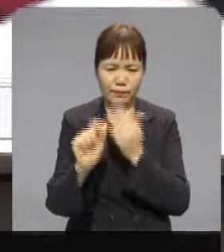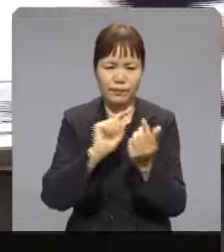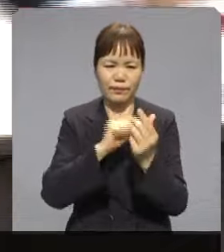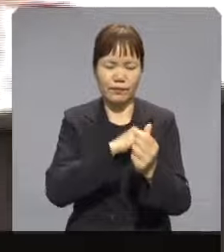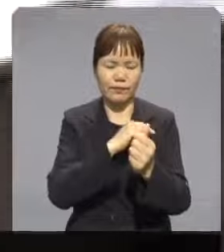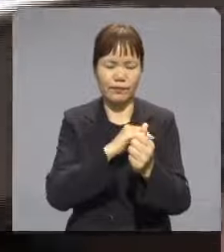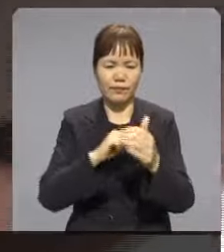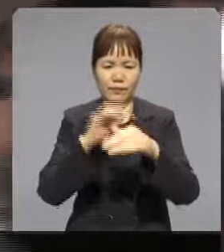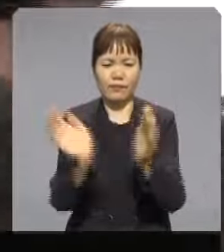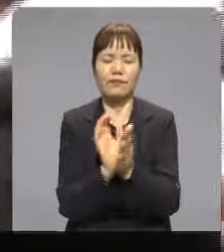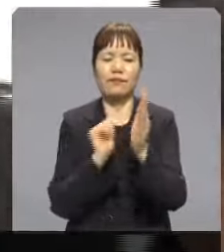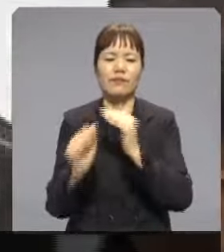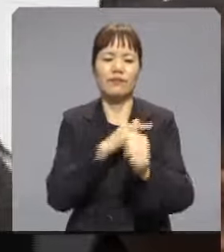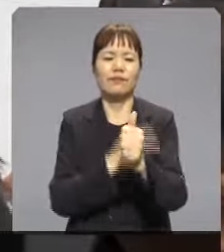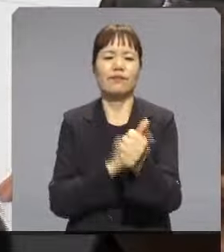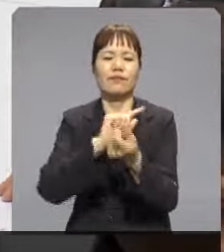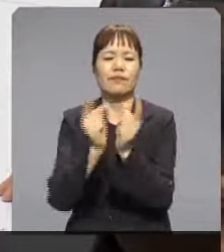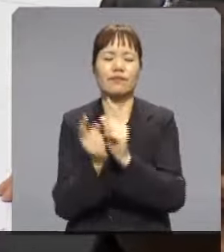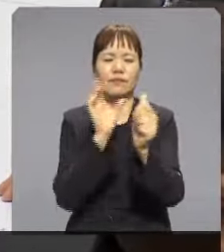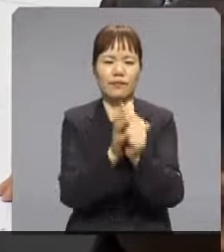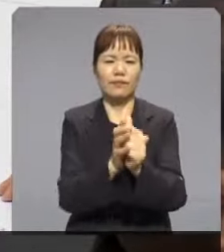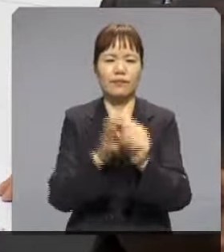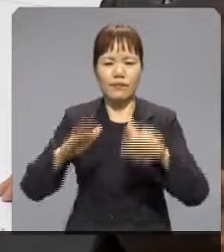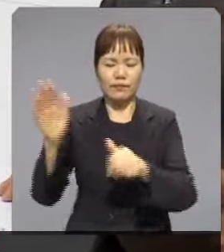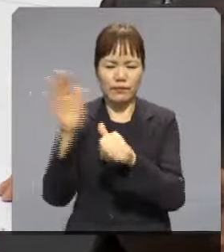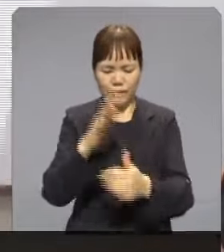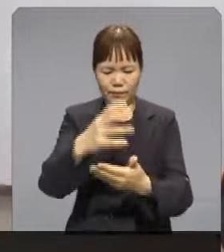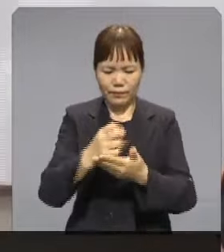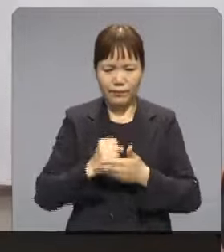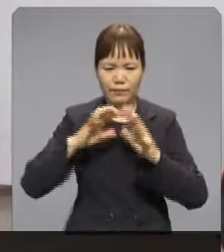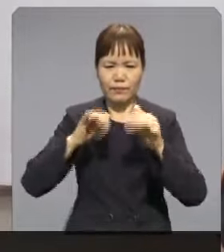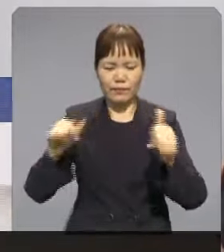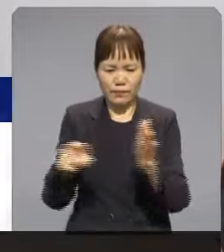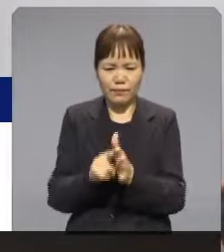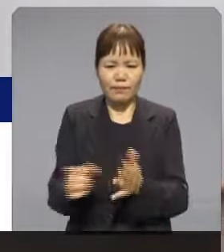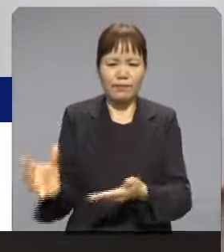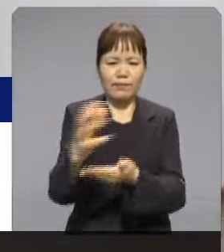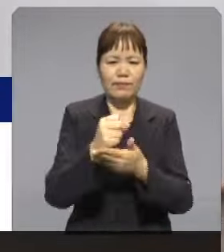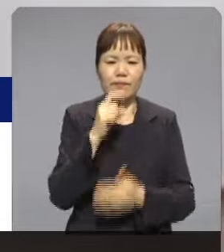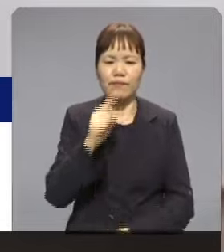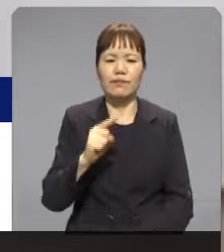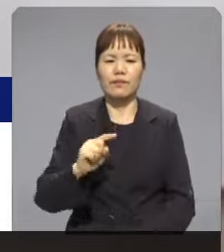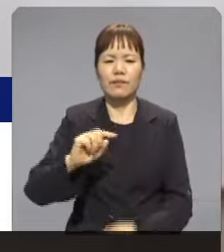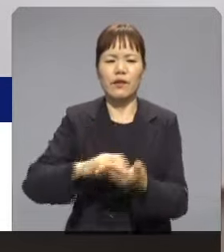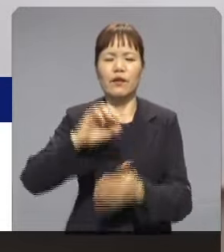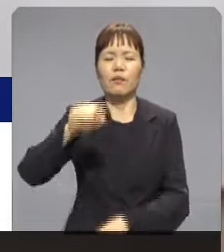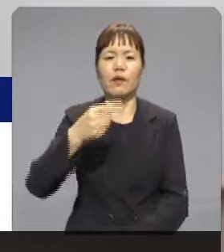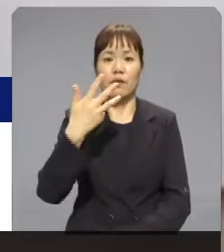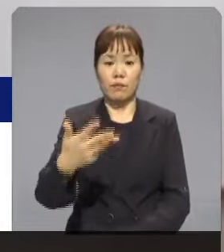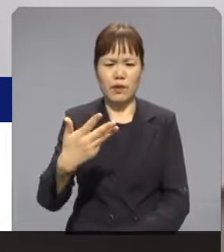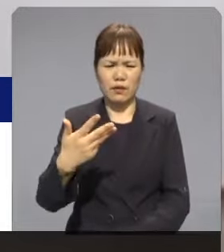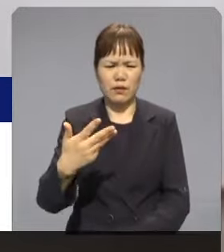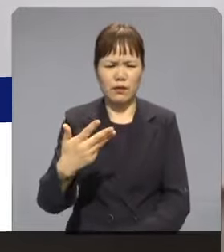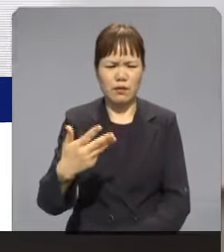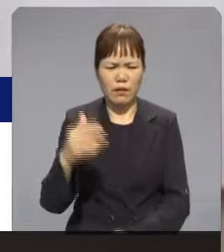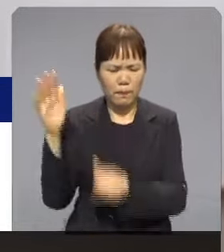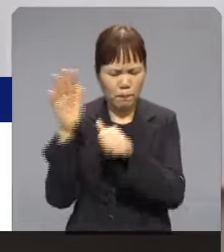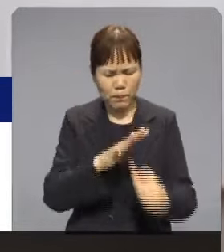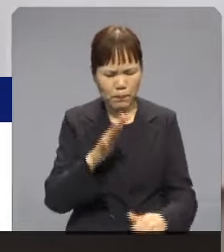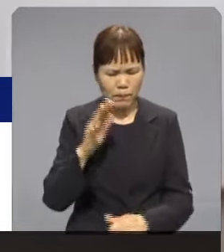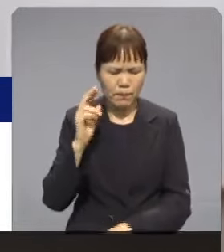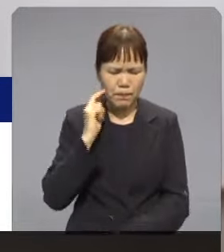결과를 받아들이고 다시 국민의 신뢰를 모으겠다고 밝혔습니다. 108석이라는 참담한 결과에 대해 어떠한